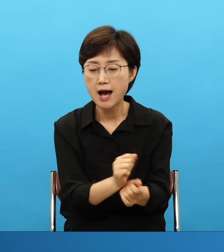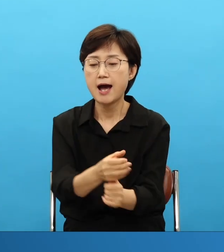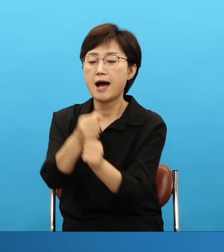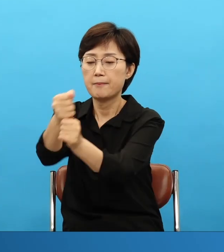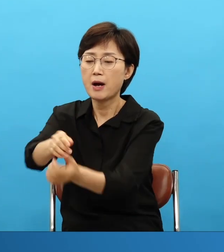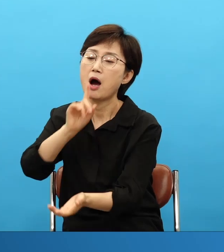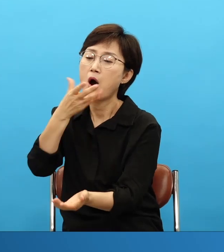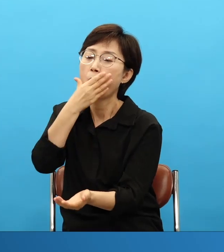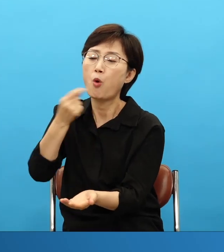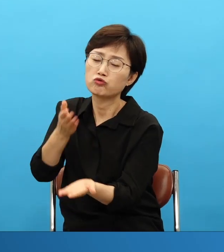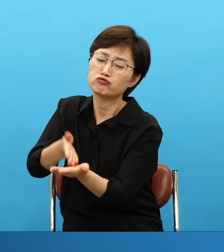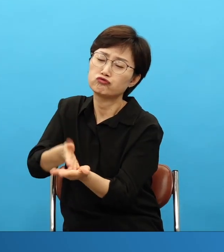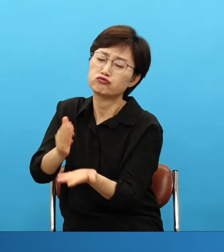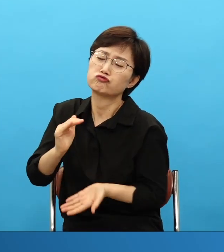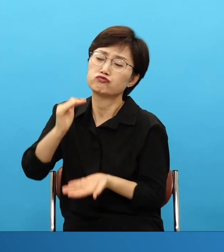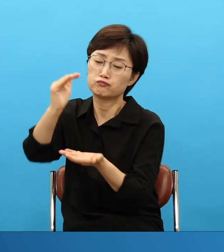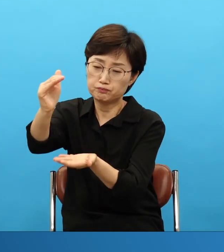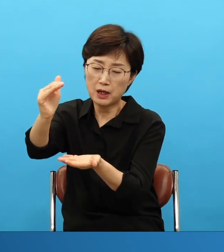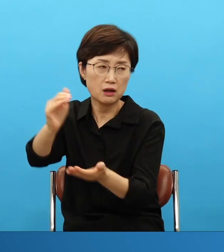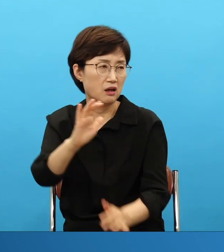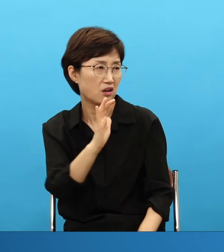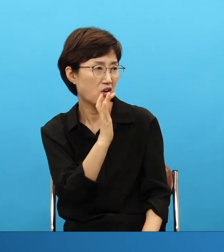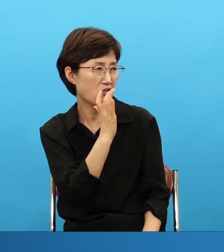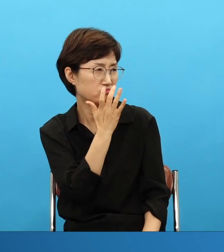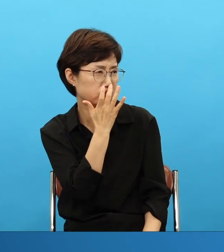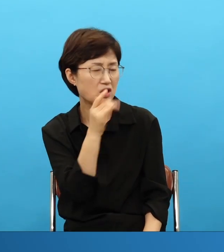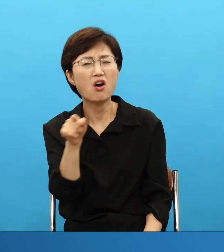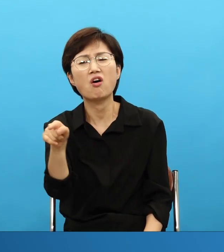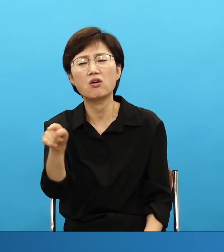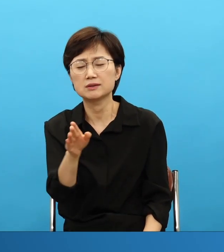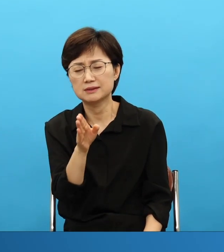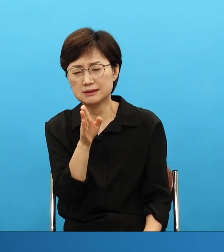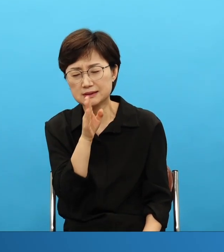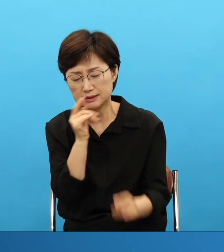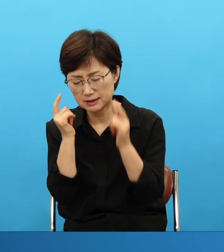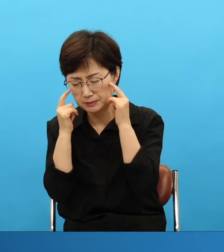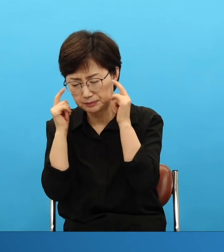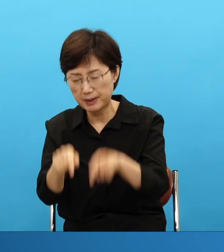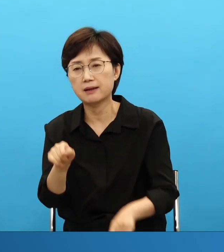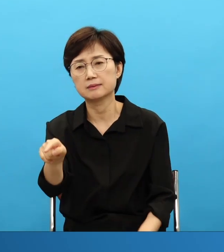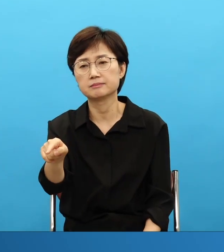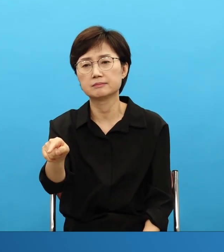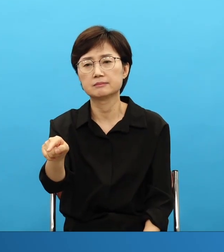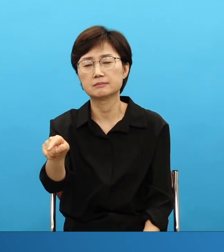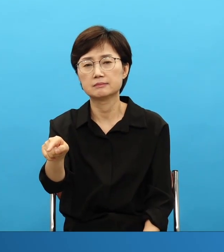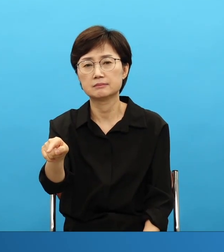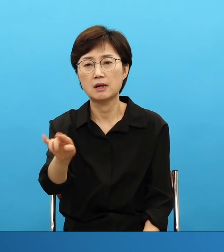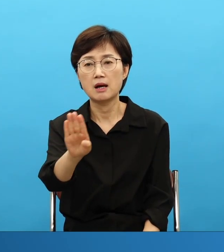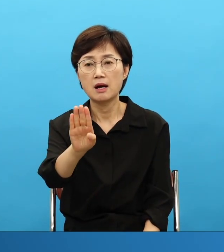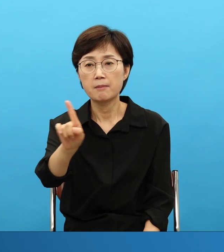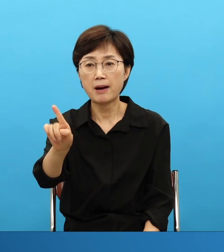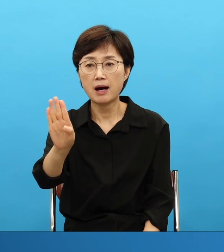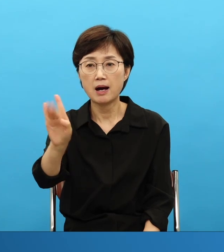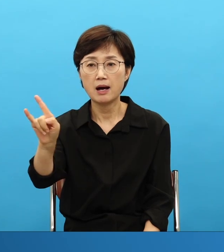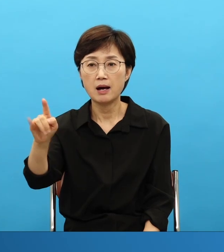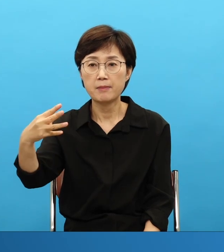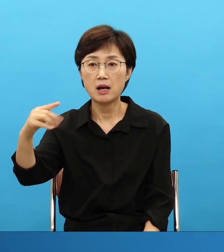정거 믿 이게 미련 바론이 지금